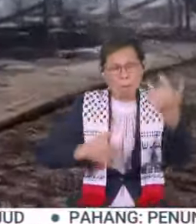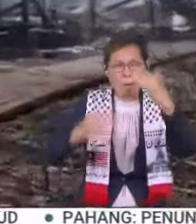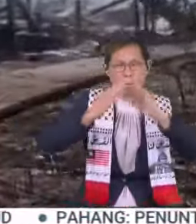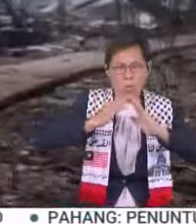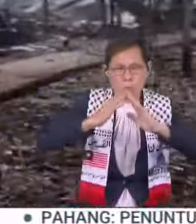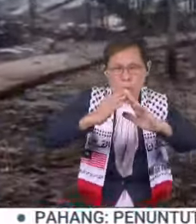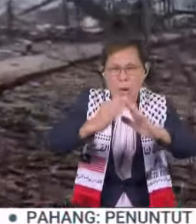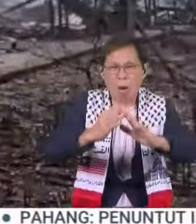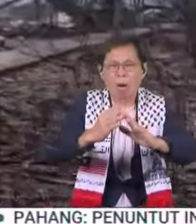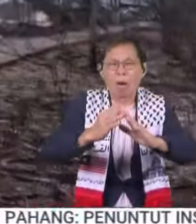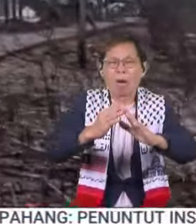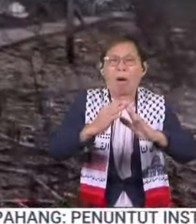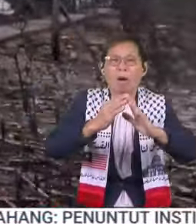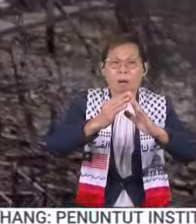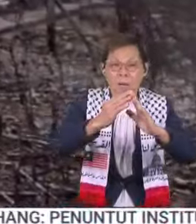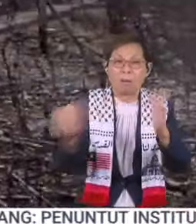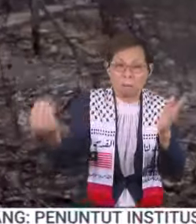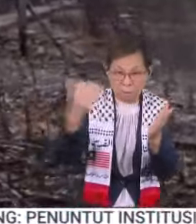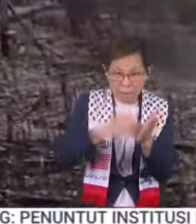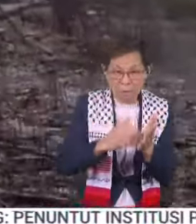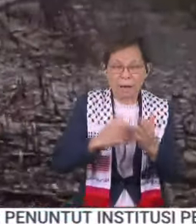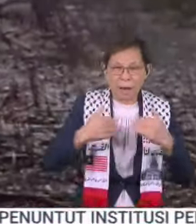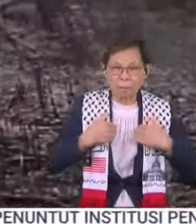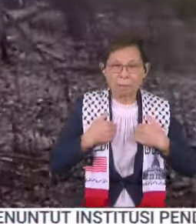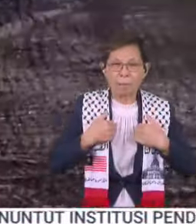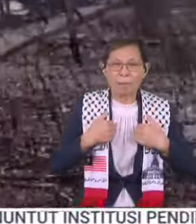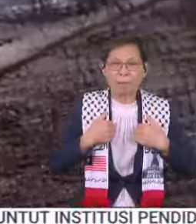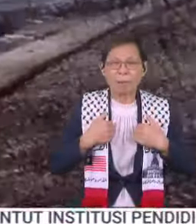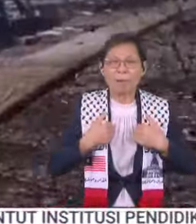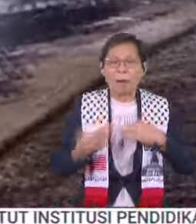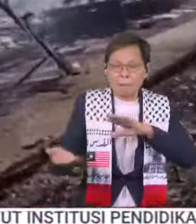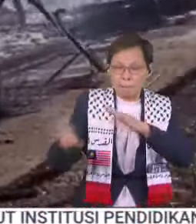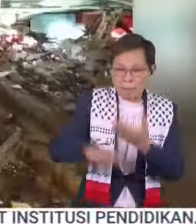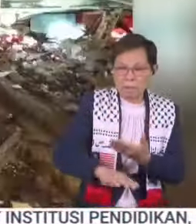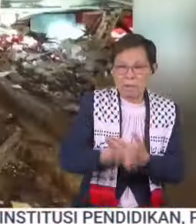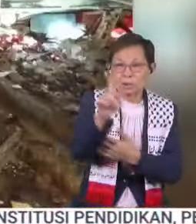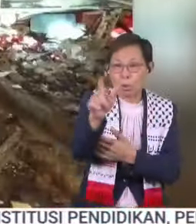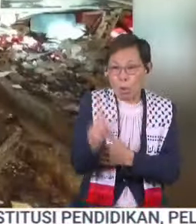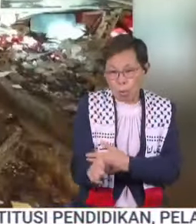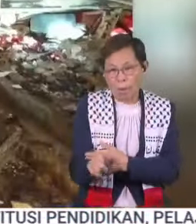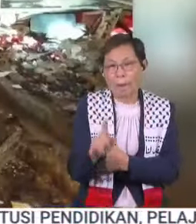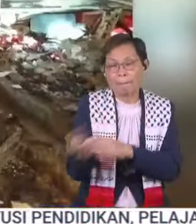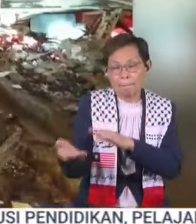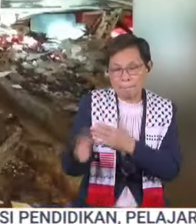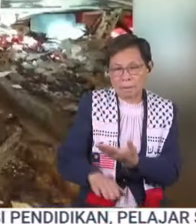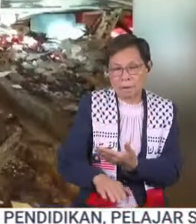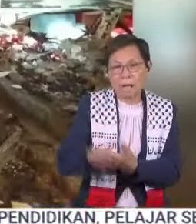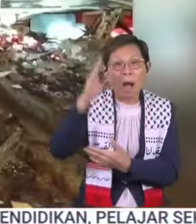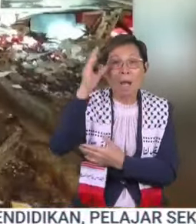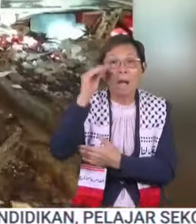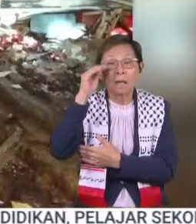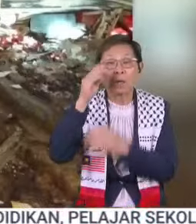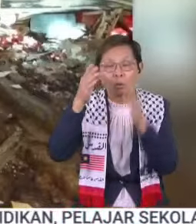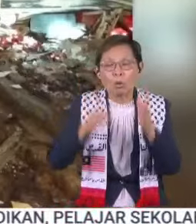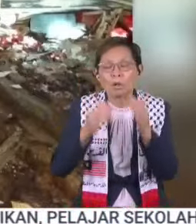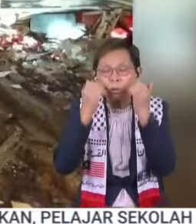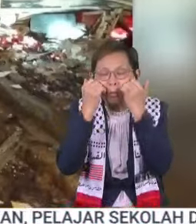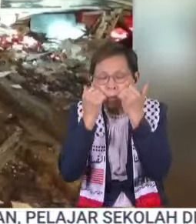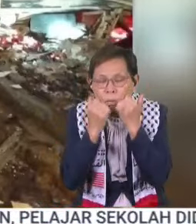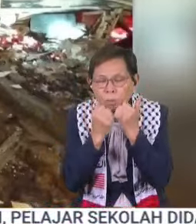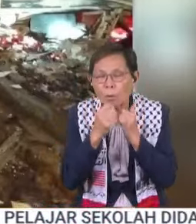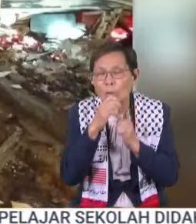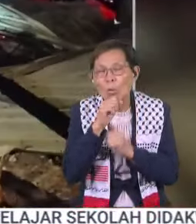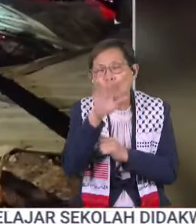Sebom, Nangga Masa, Ulu Katibas, Song turut mengakibatkan kehilangan nyawa seorang penghuninya, iaitu lelaki warga emas